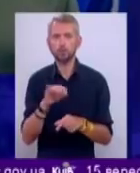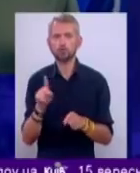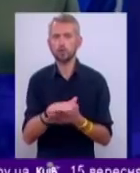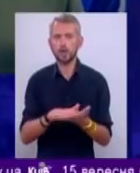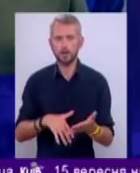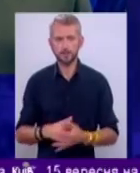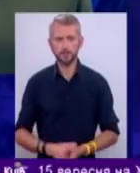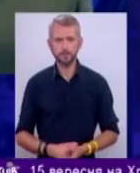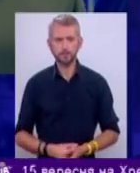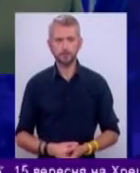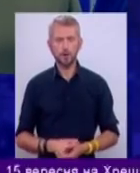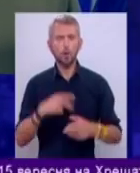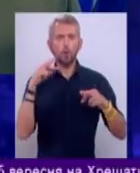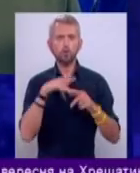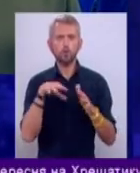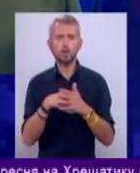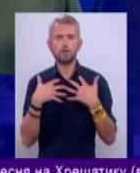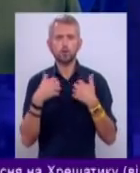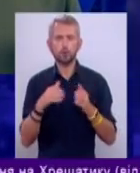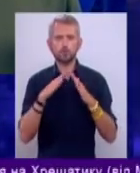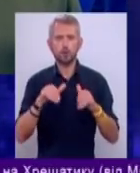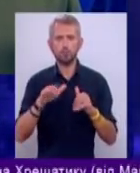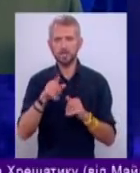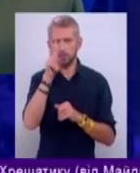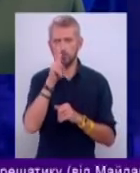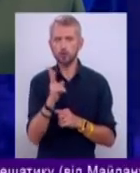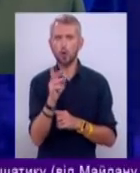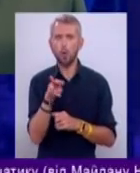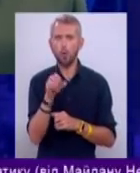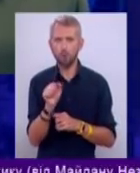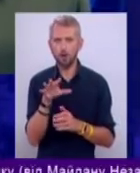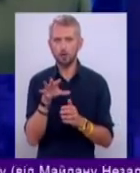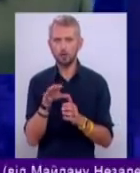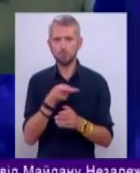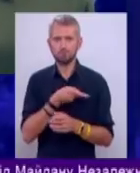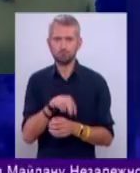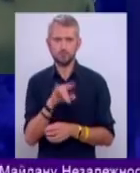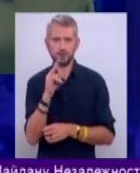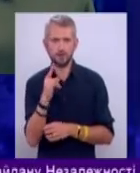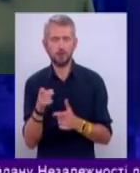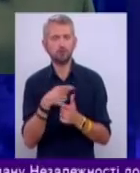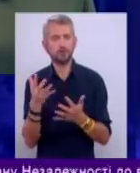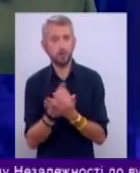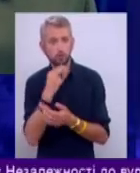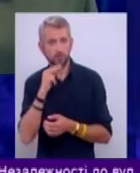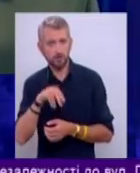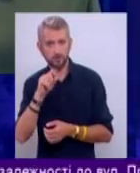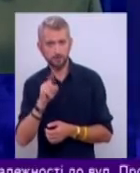далі. Отруєння в оздоровчому таборі. Після двомісячної коми в Охмадиті померла дитина. Чи знайдуть